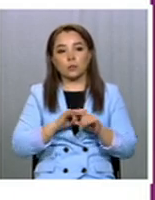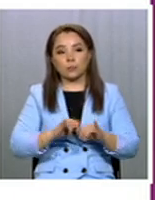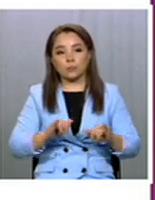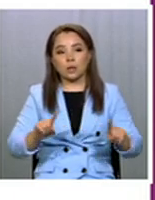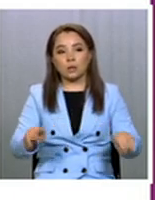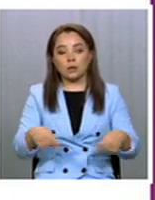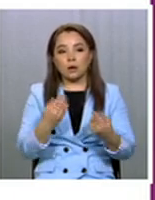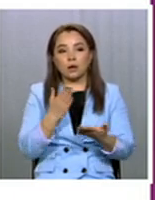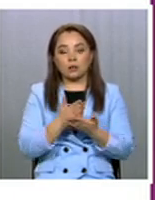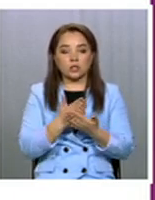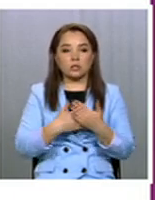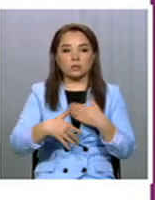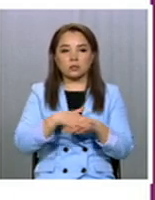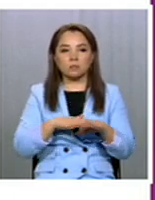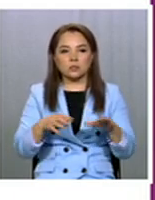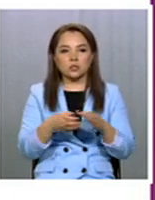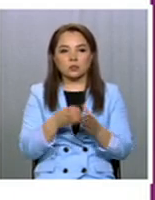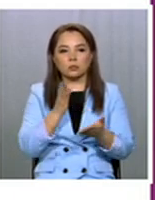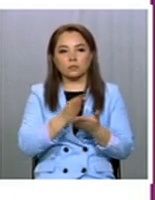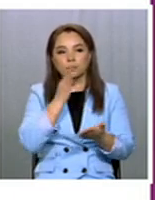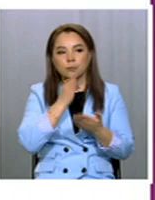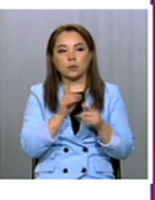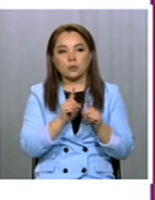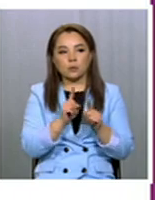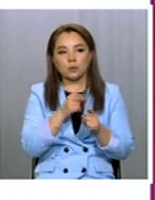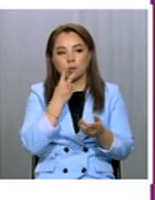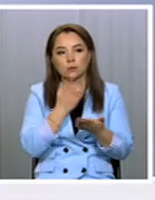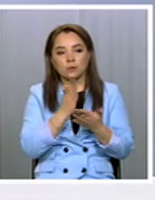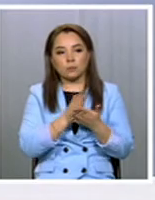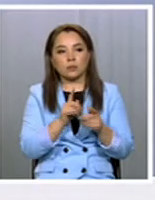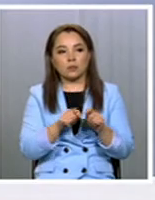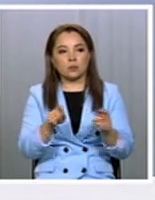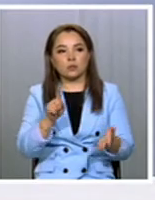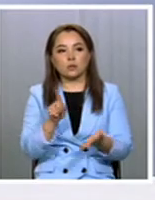күту ахуалын жасауға тиіс болды.